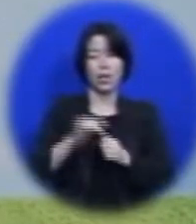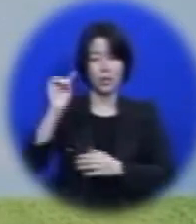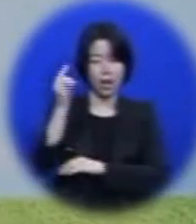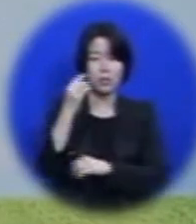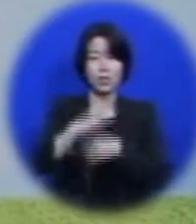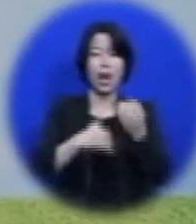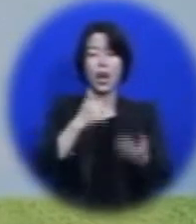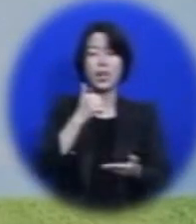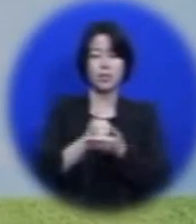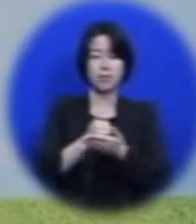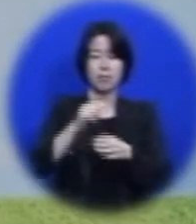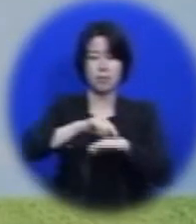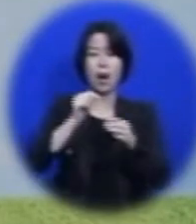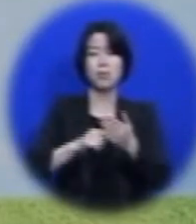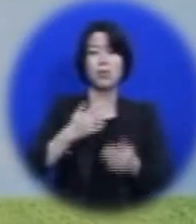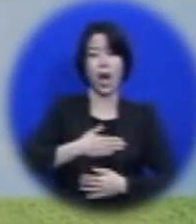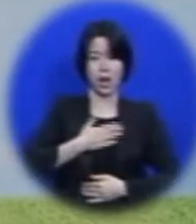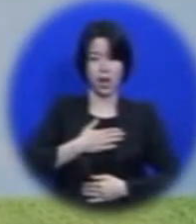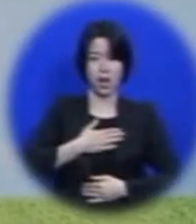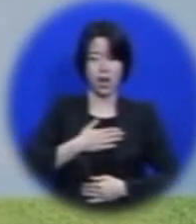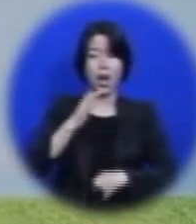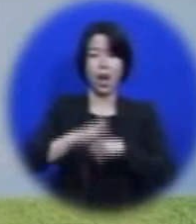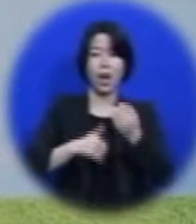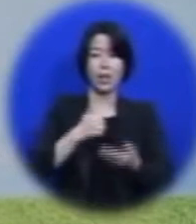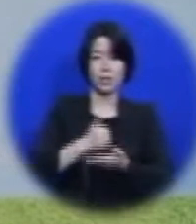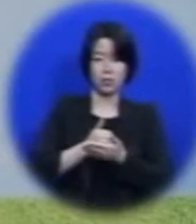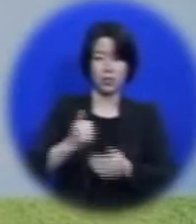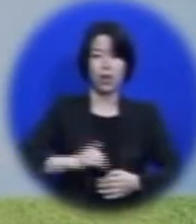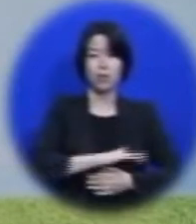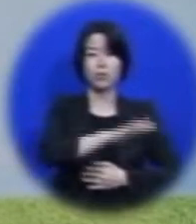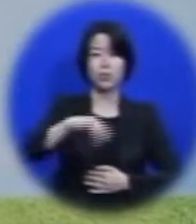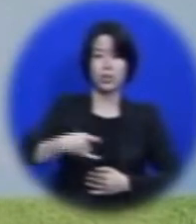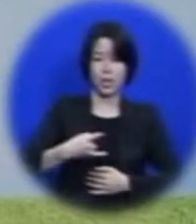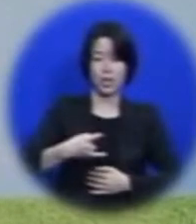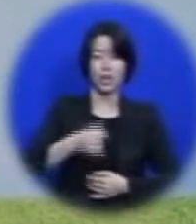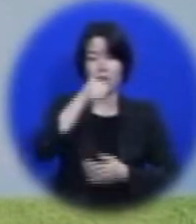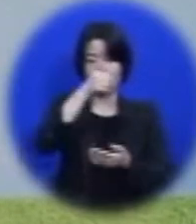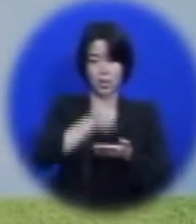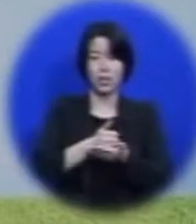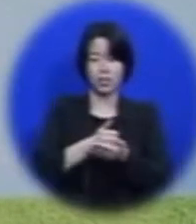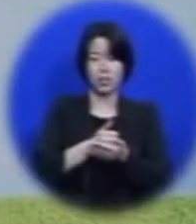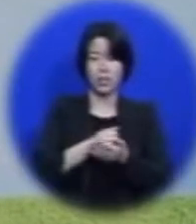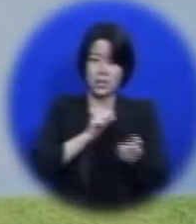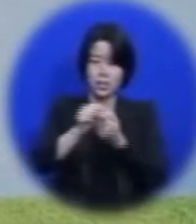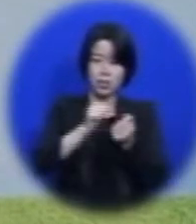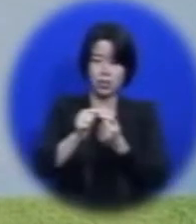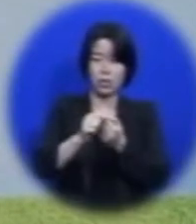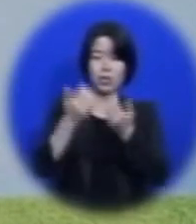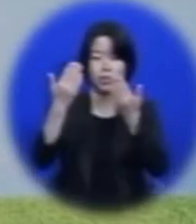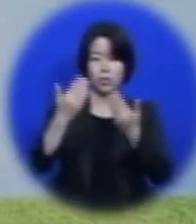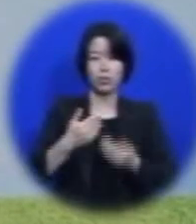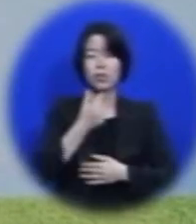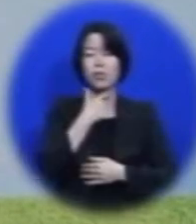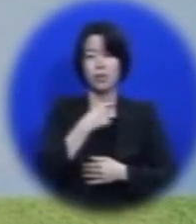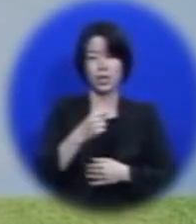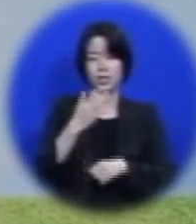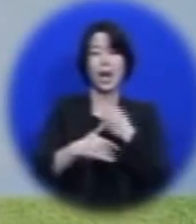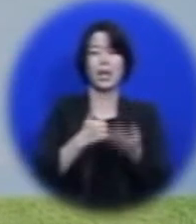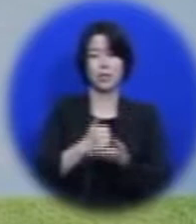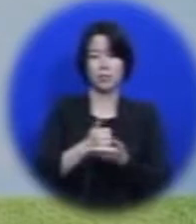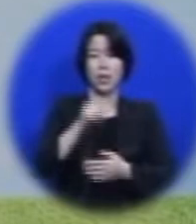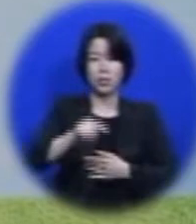마음을 알았던 거예요. 하나님은 우리들의 죄를 씻어주기를 원하시는 하나님이라.